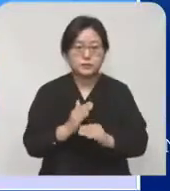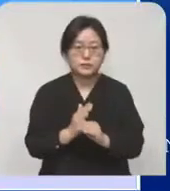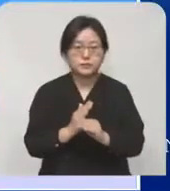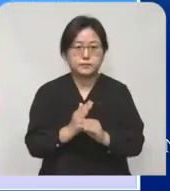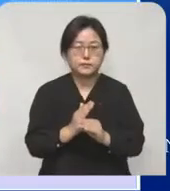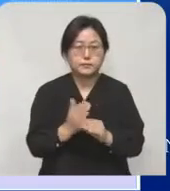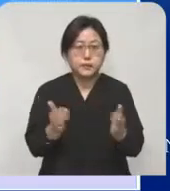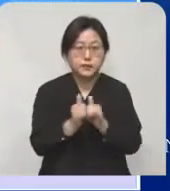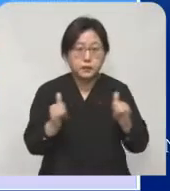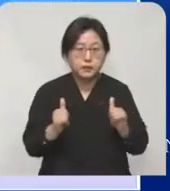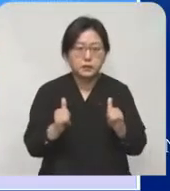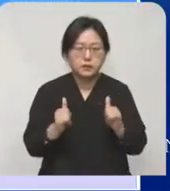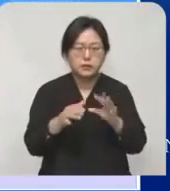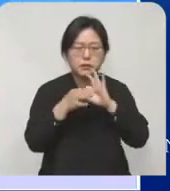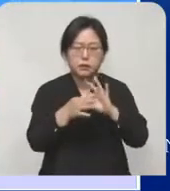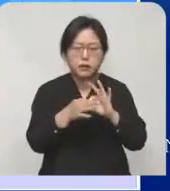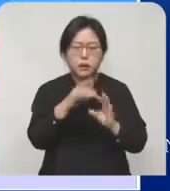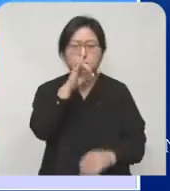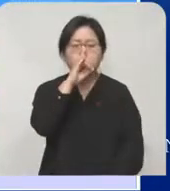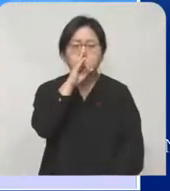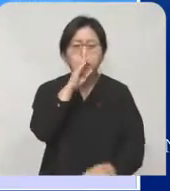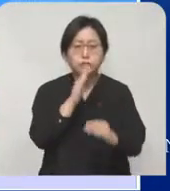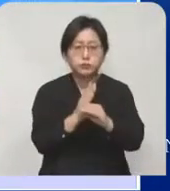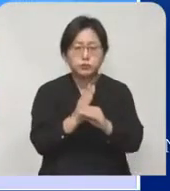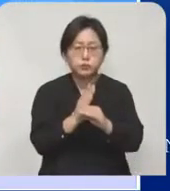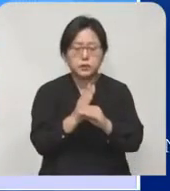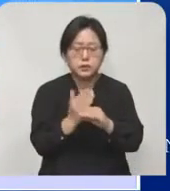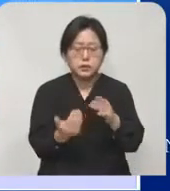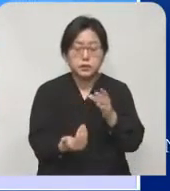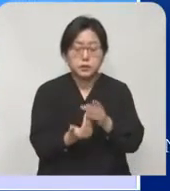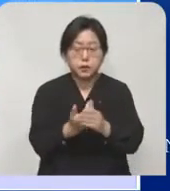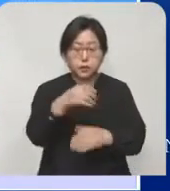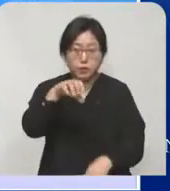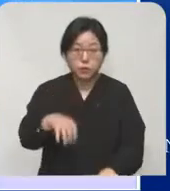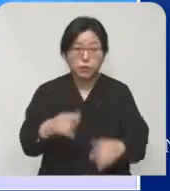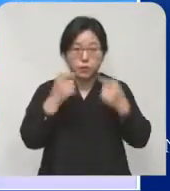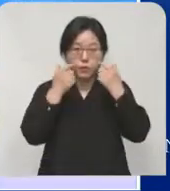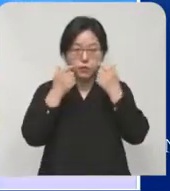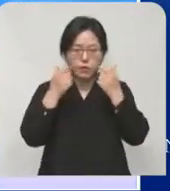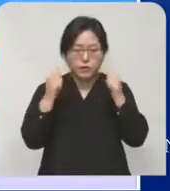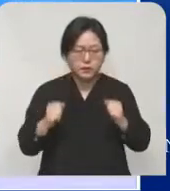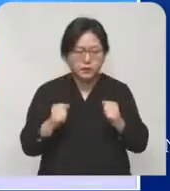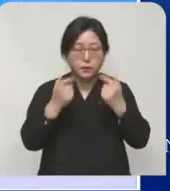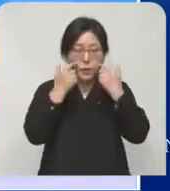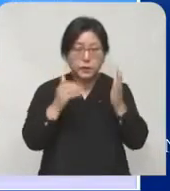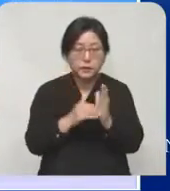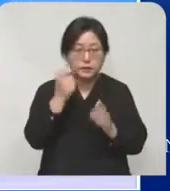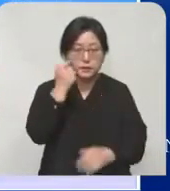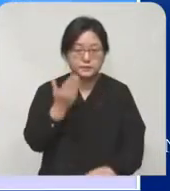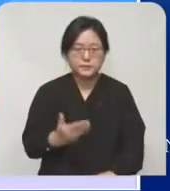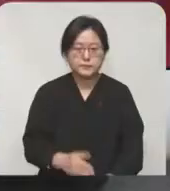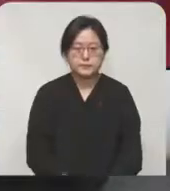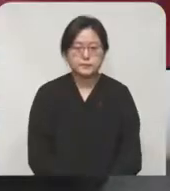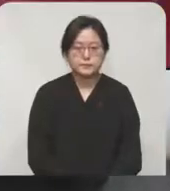니들 노동자들을 연락 2부 2 된 상태인데 사고 현장에 있었던 것으로 확인돼 쓸까요